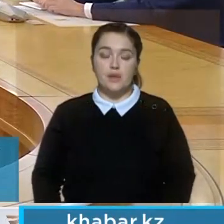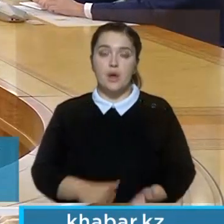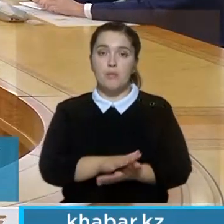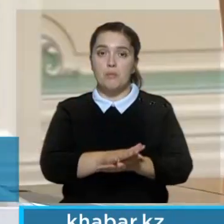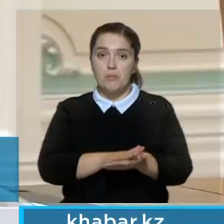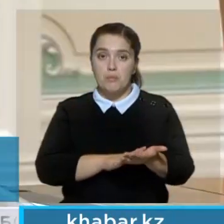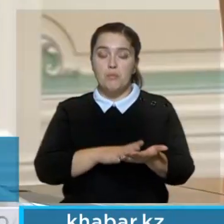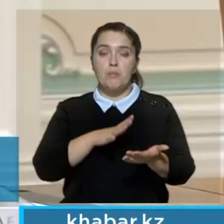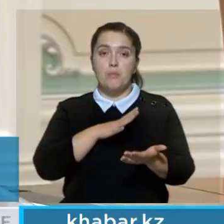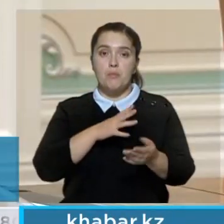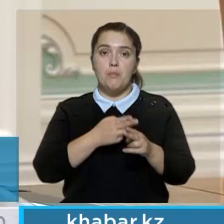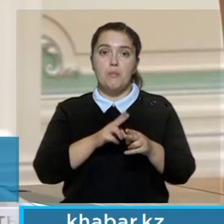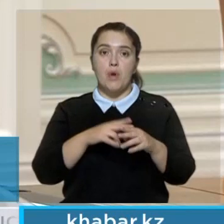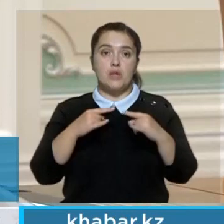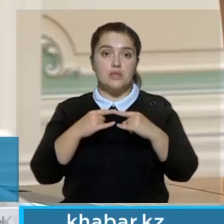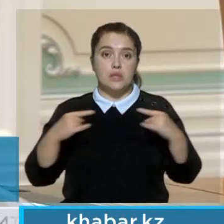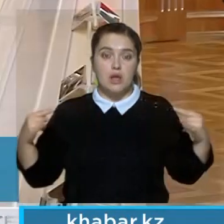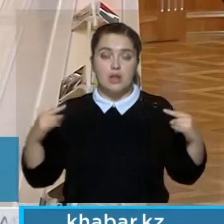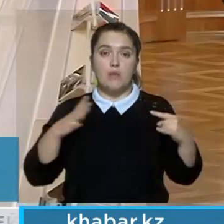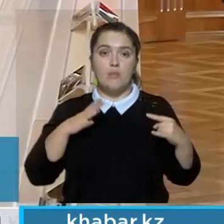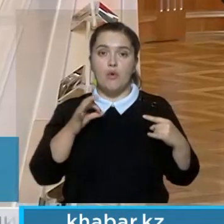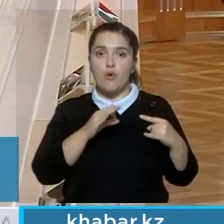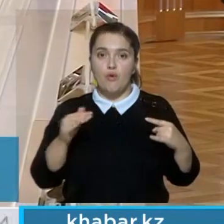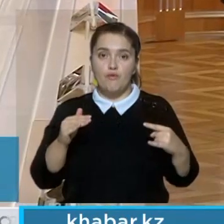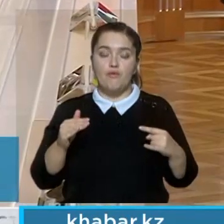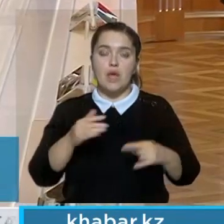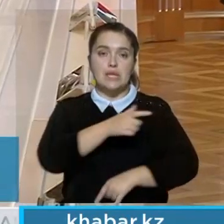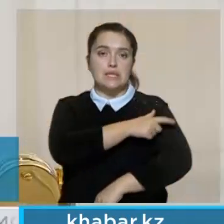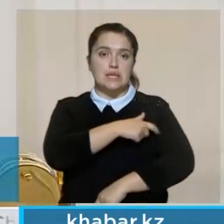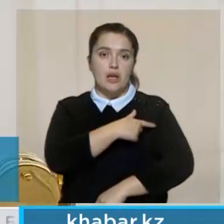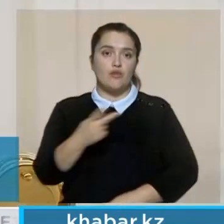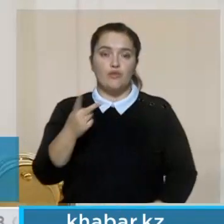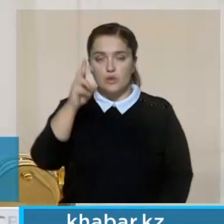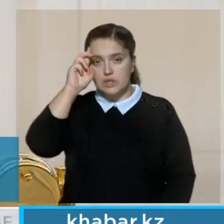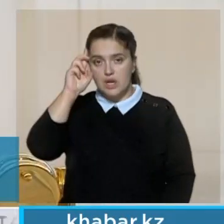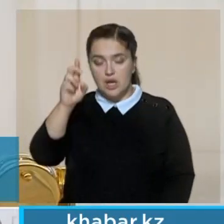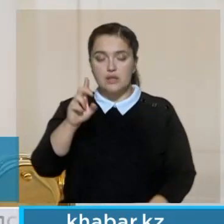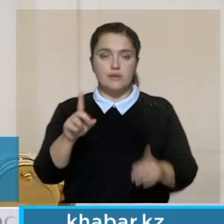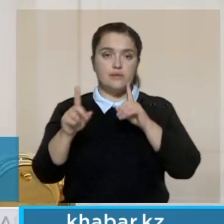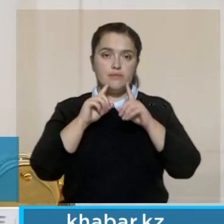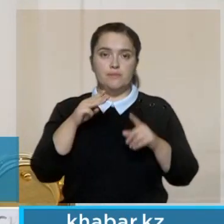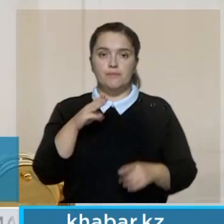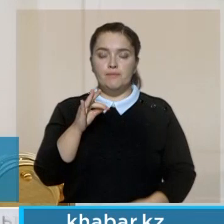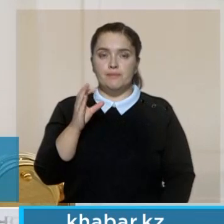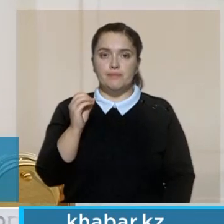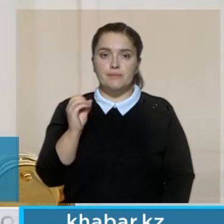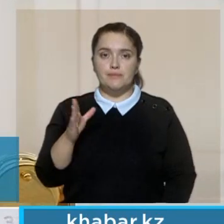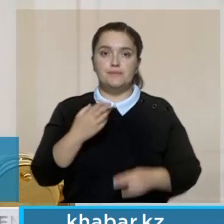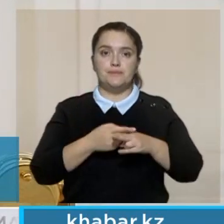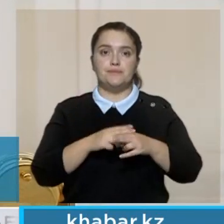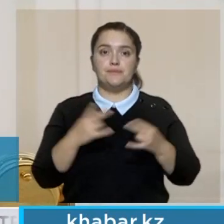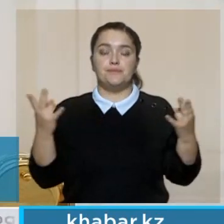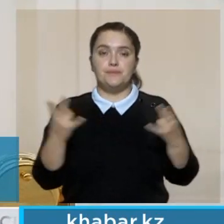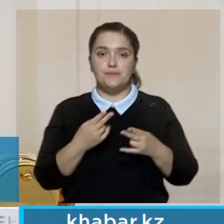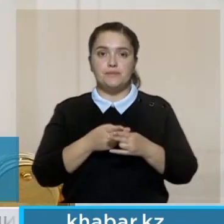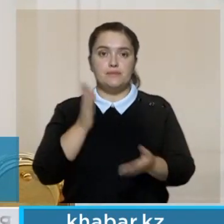продолжились в расширенном формате. За одним столом собрались официальные делегации двух стран. В ходе заседания Касым-Жомарт Токаев заявил, что необходимо